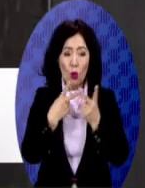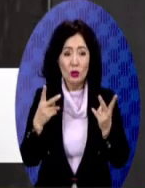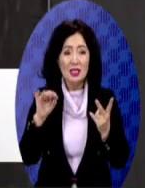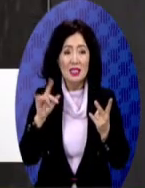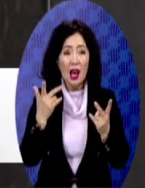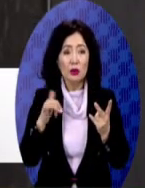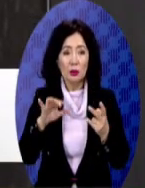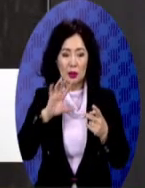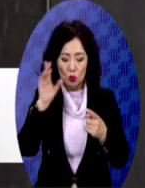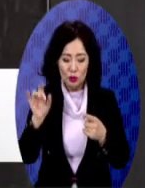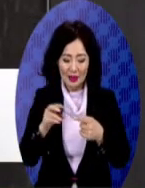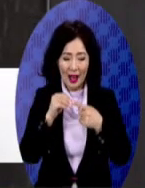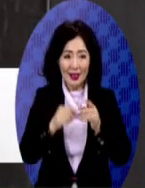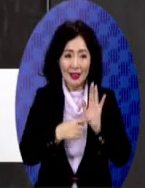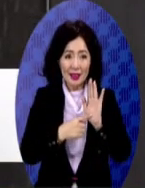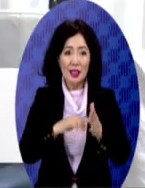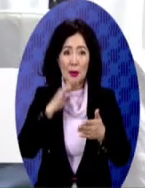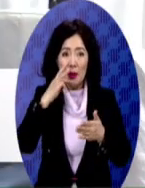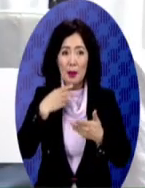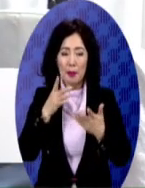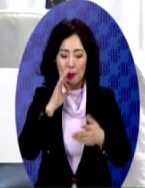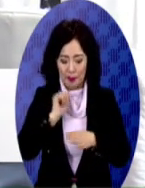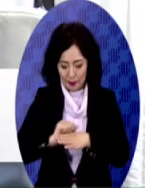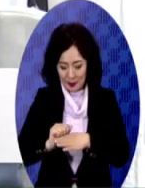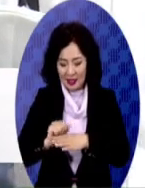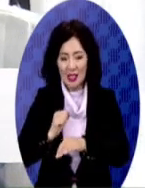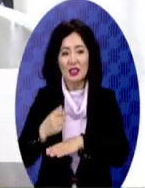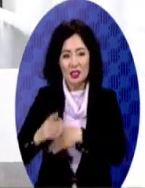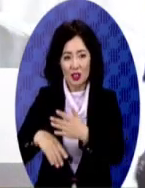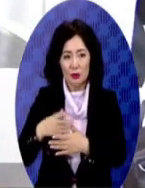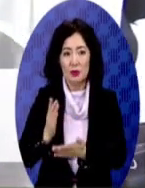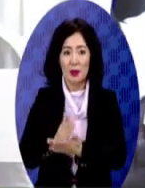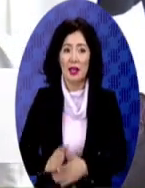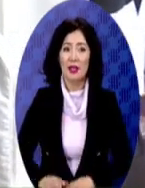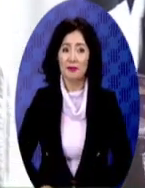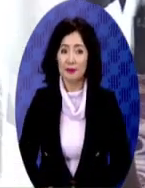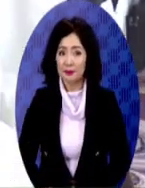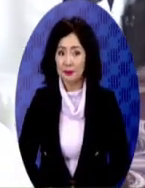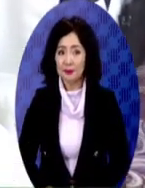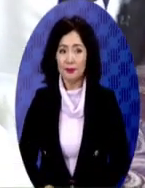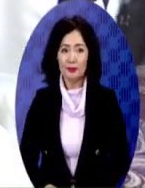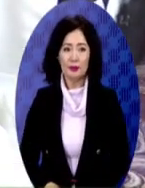баримтлалын зүйэл заалтыг үзэгч түмэндээ хүргэхээр бэлтгэл ажиллаа ийхүү хангаад байна.